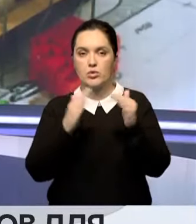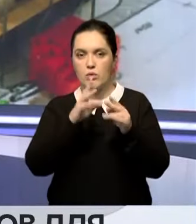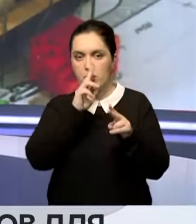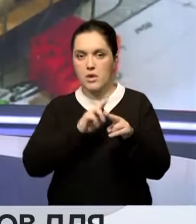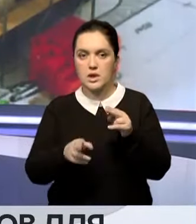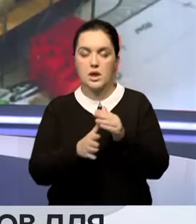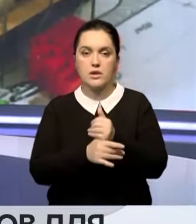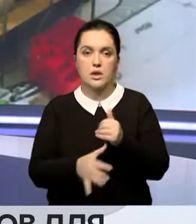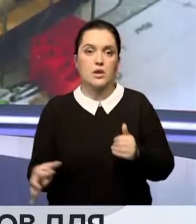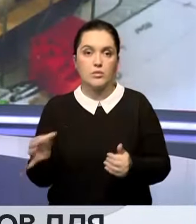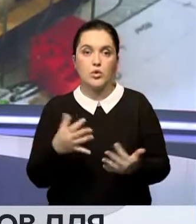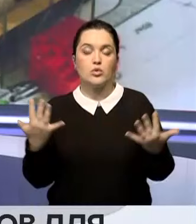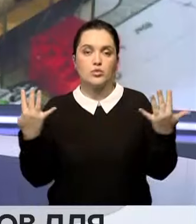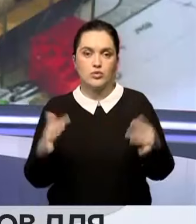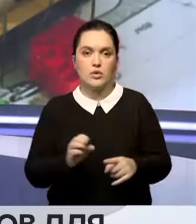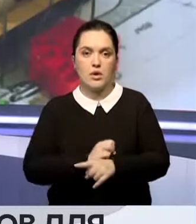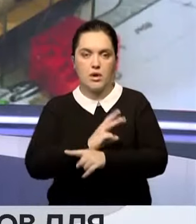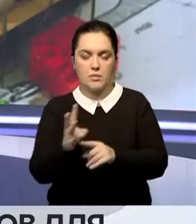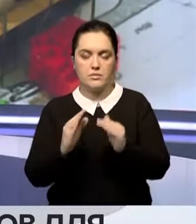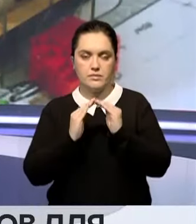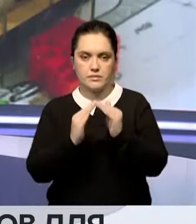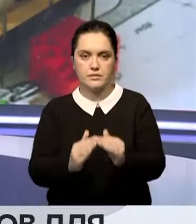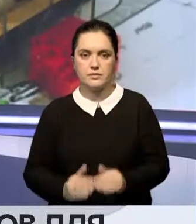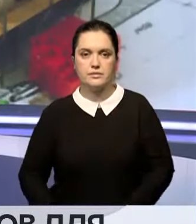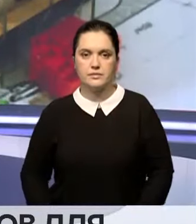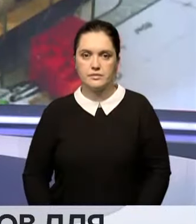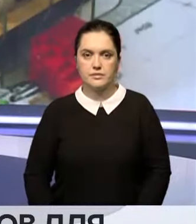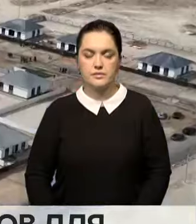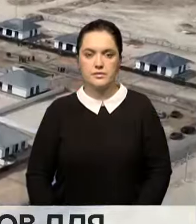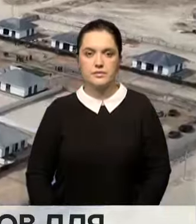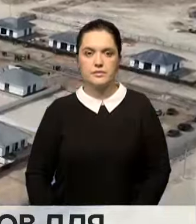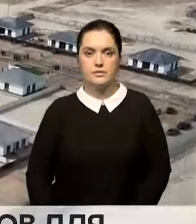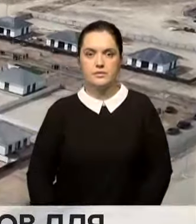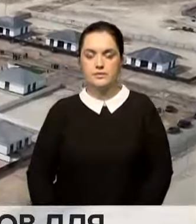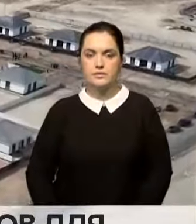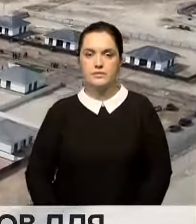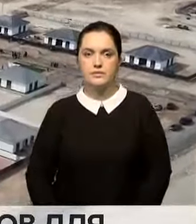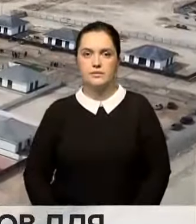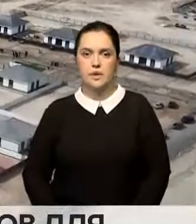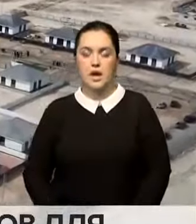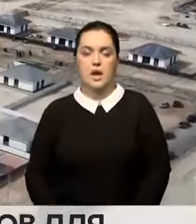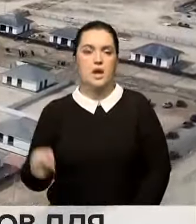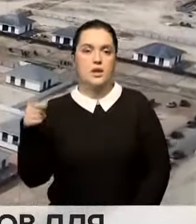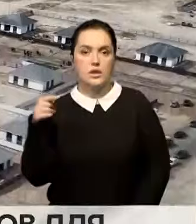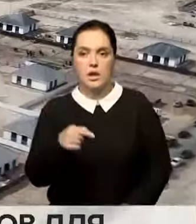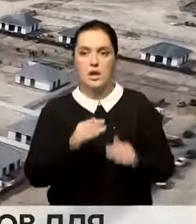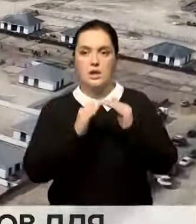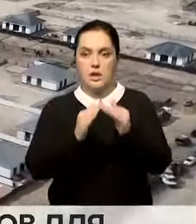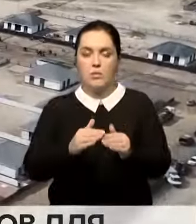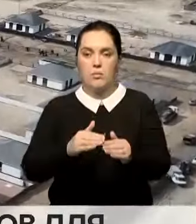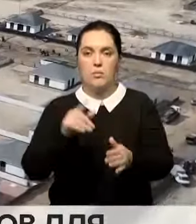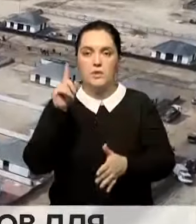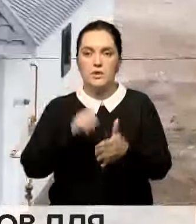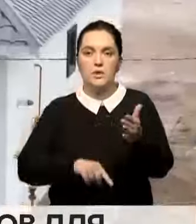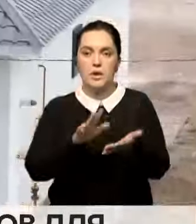таким образом оставшийся без крова в тарау ской области уже обеспечено жильём тысячи домов признали аварийными в